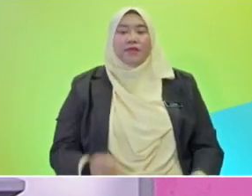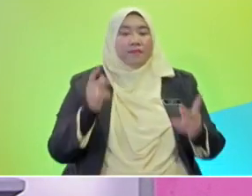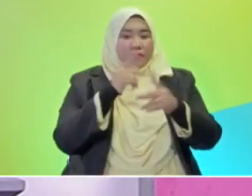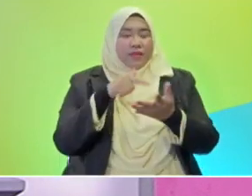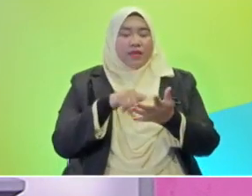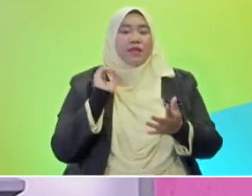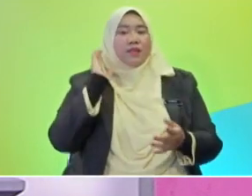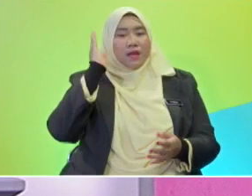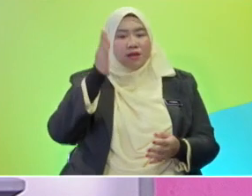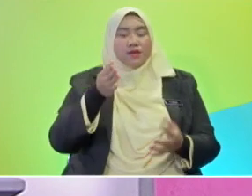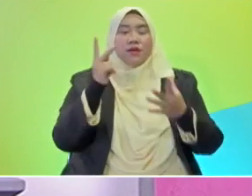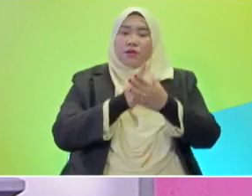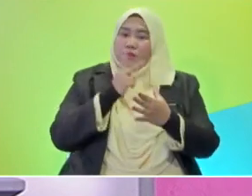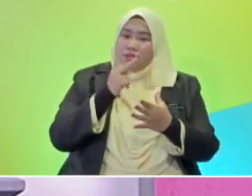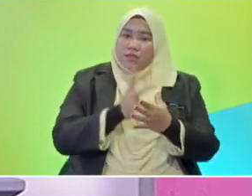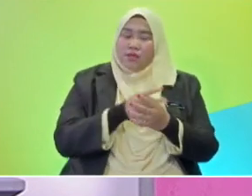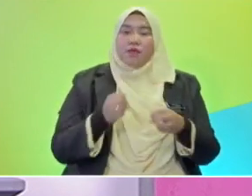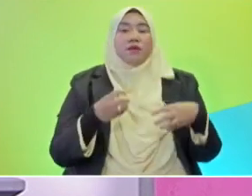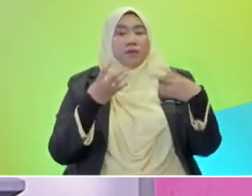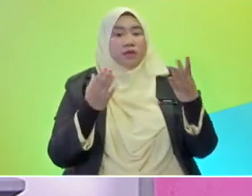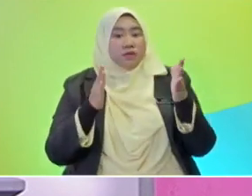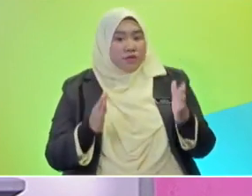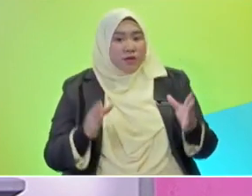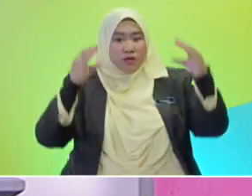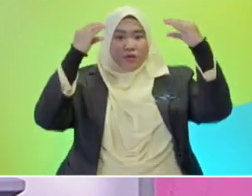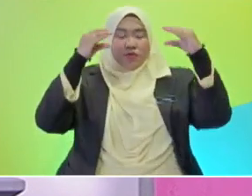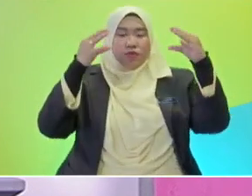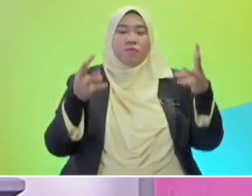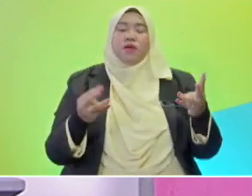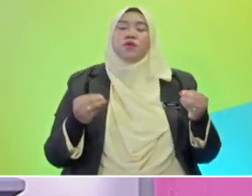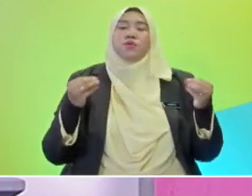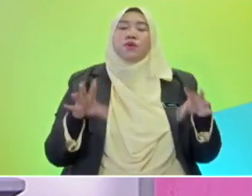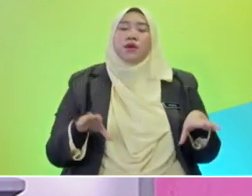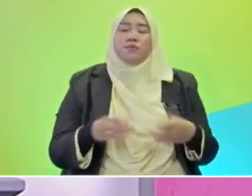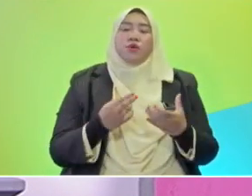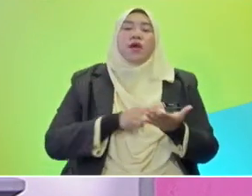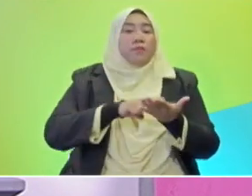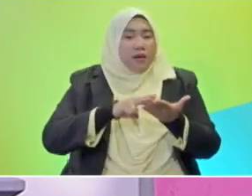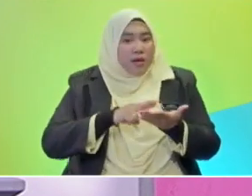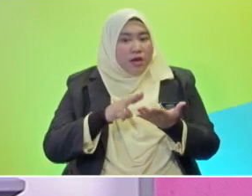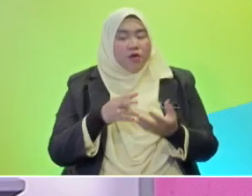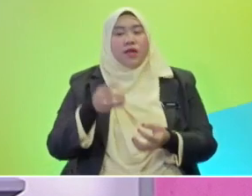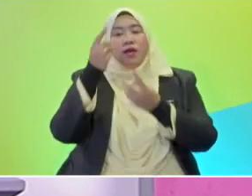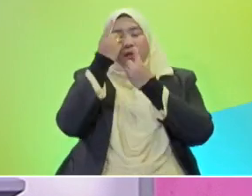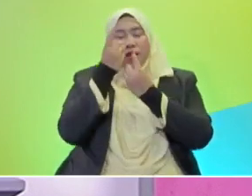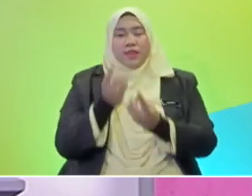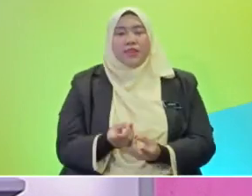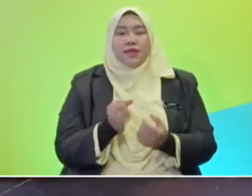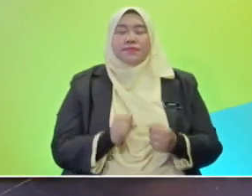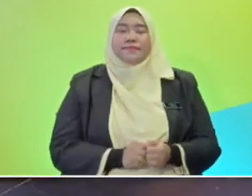kepada kita Bagaimana seorang guru ingin melakukan laporan dan data jadi